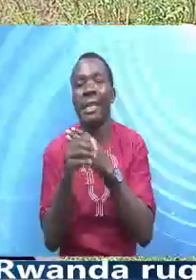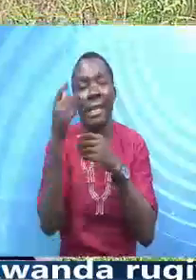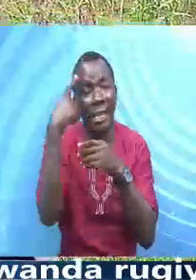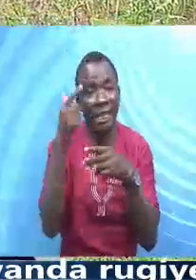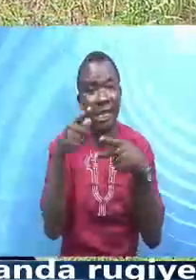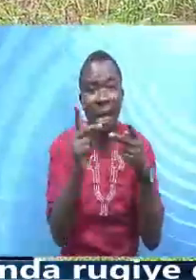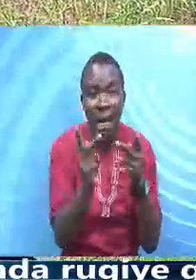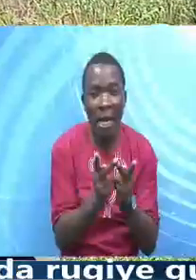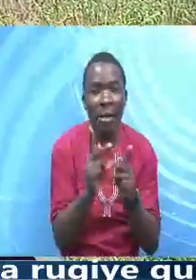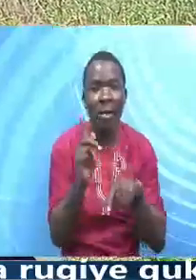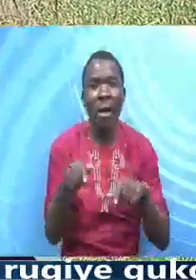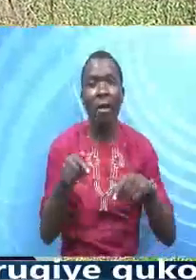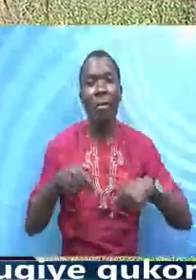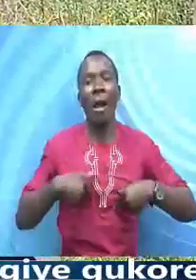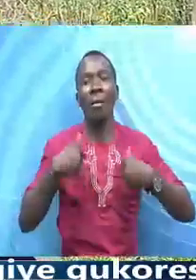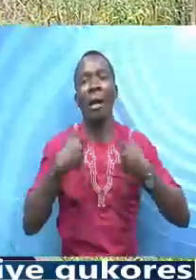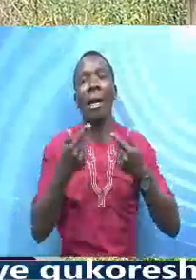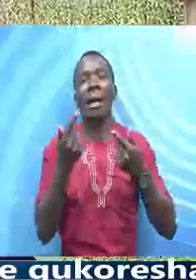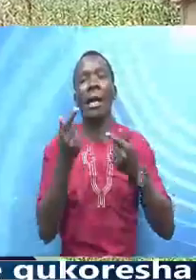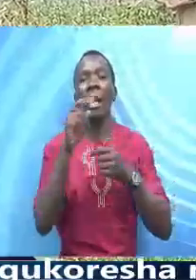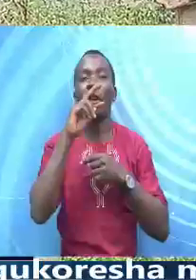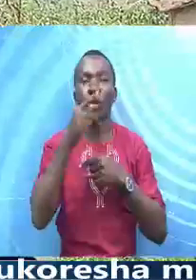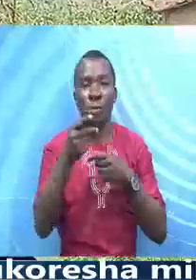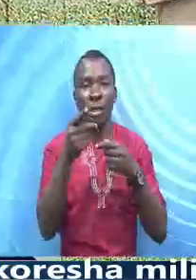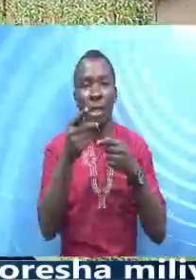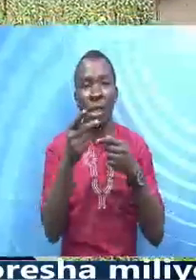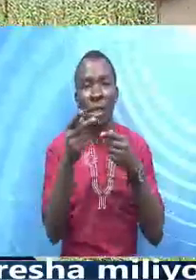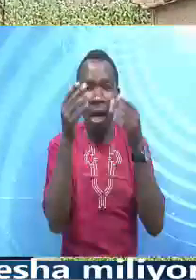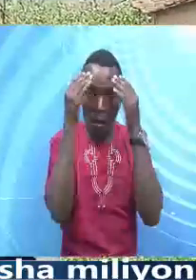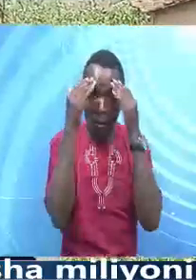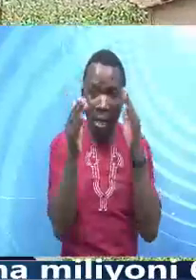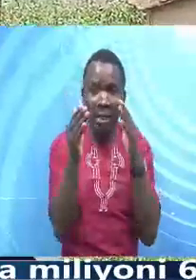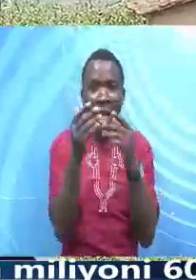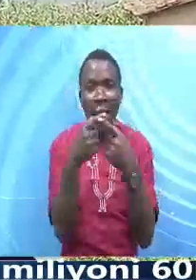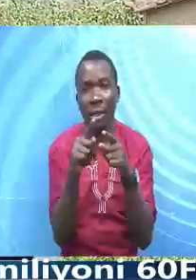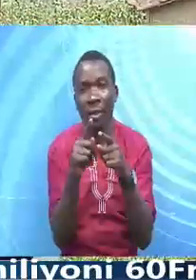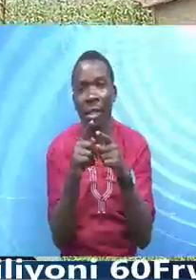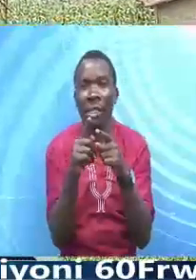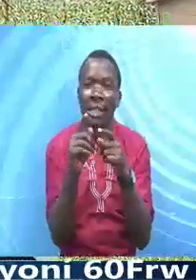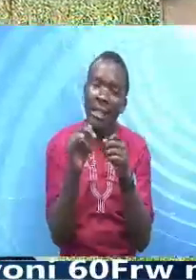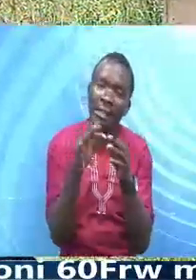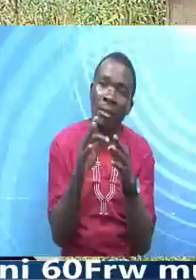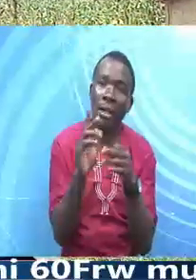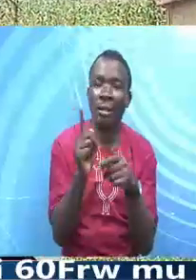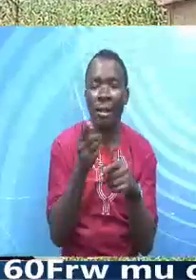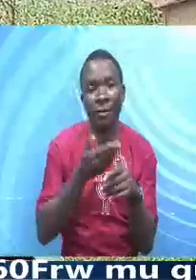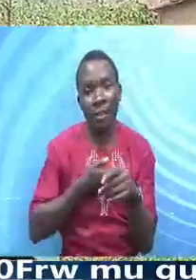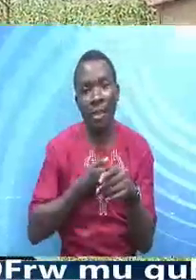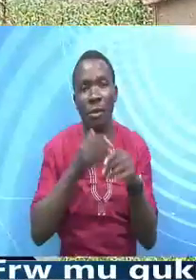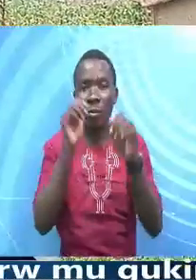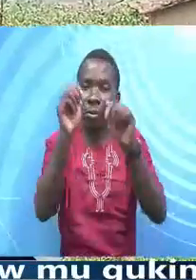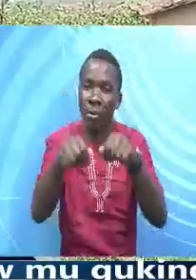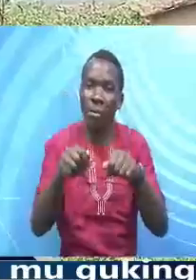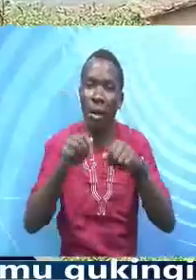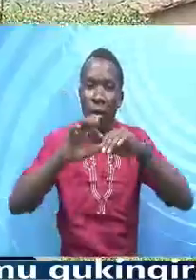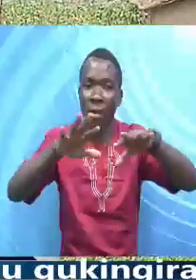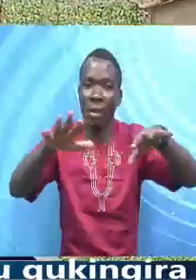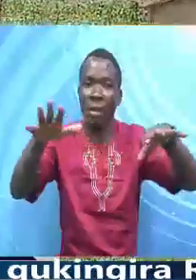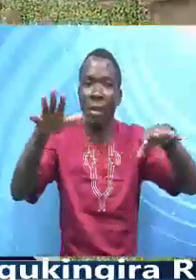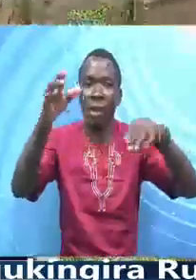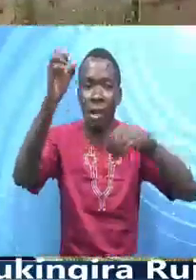batuye nasubiza ari uko aho hantu mpazi. Ubwo rero nubwo tudafite n'ubushobozi bwo kugeza amashanyarazi ku bantu